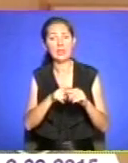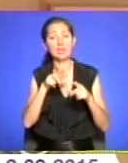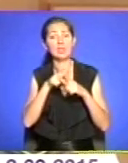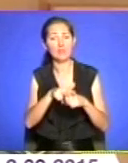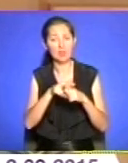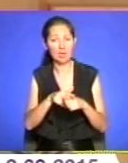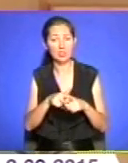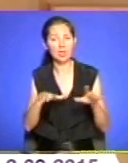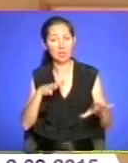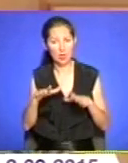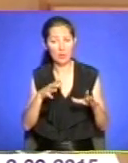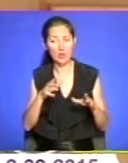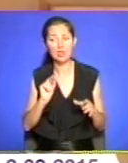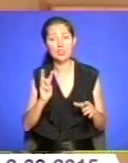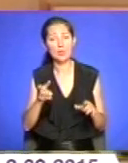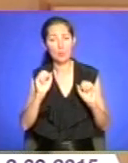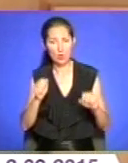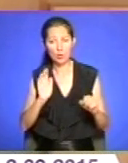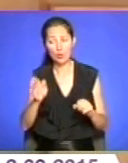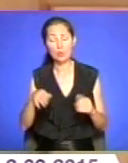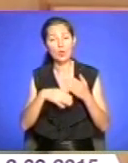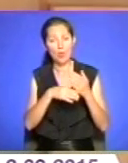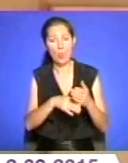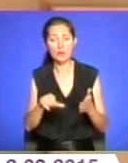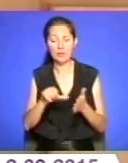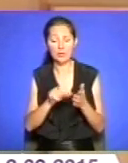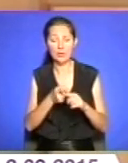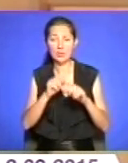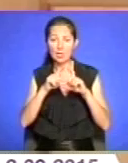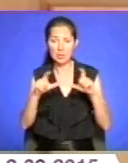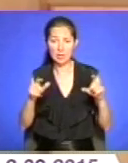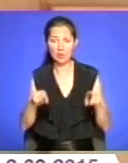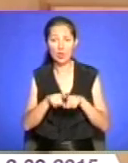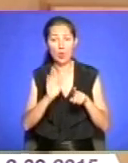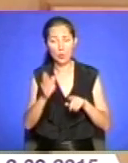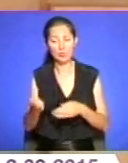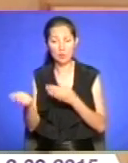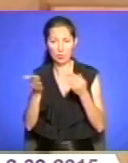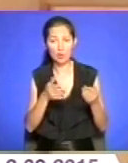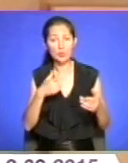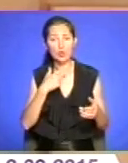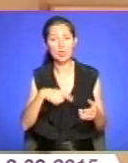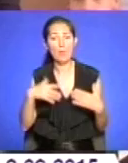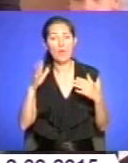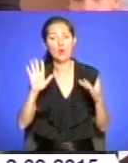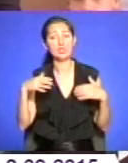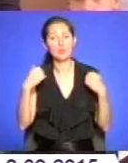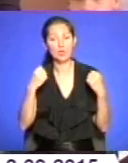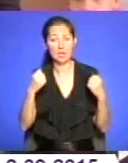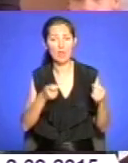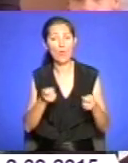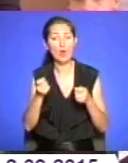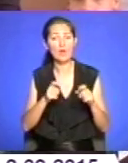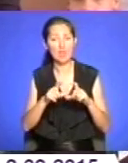навантаження. Чим зможемо, тим будемо допомагати і відвідувати цей заклад. Так само будемо запрошувати до себе в спортзал, в управління.